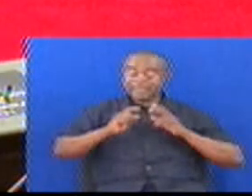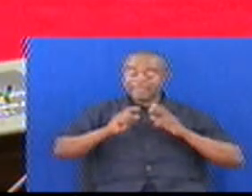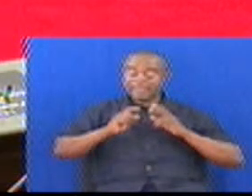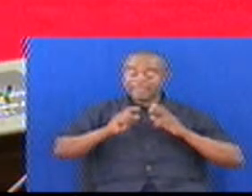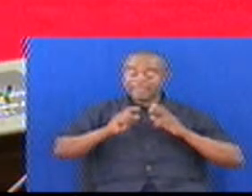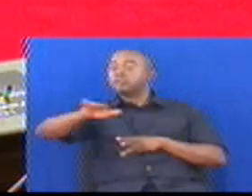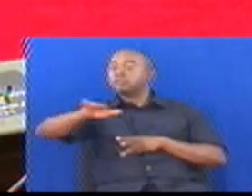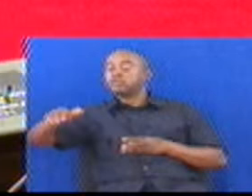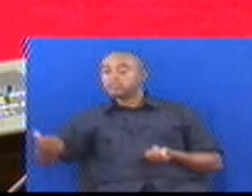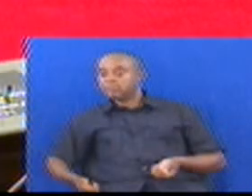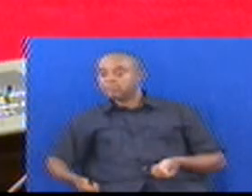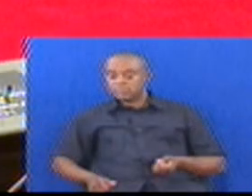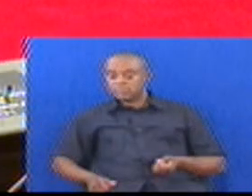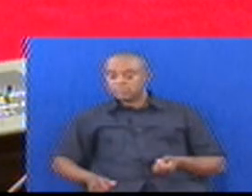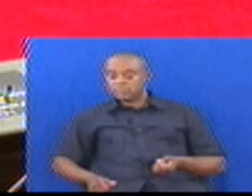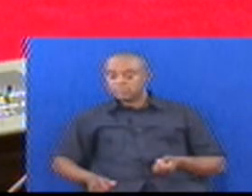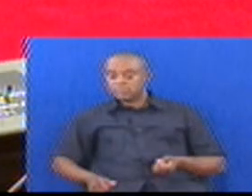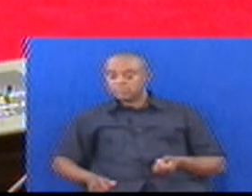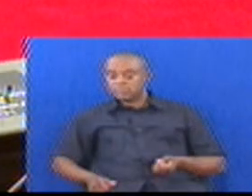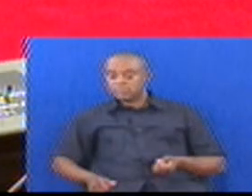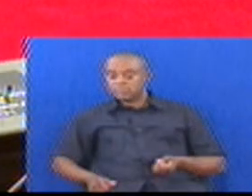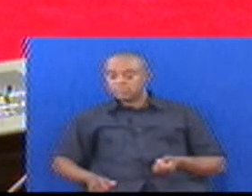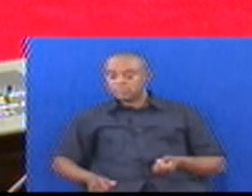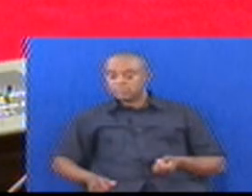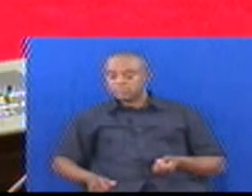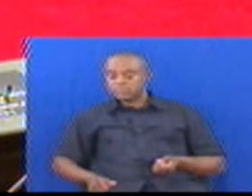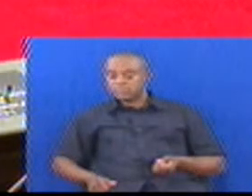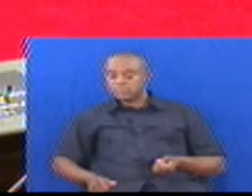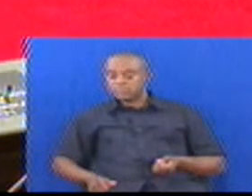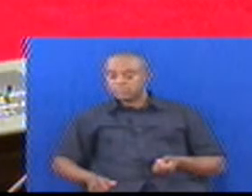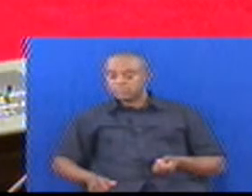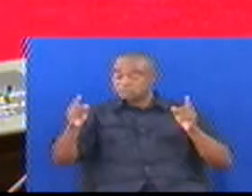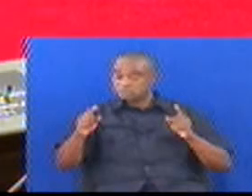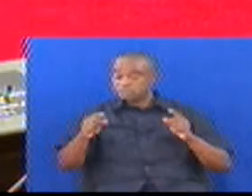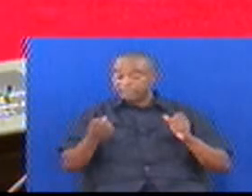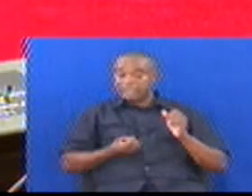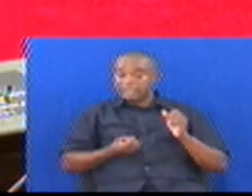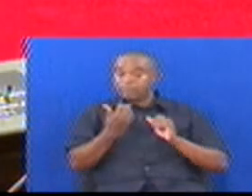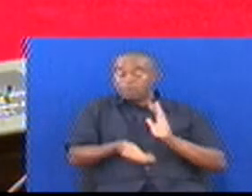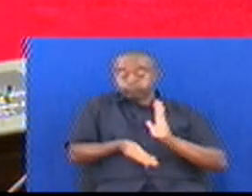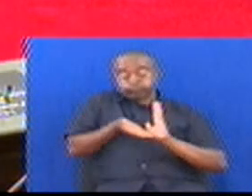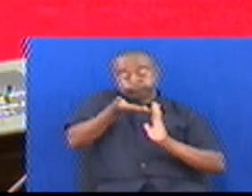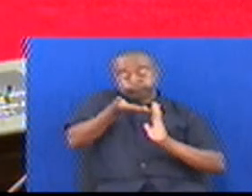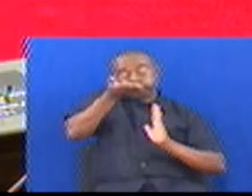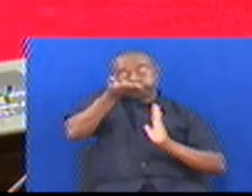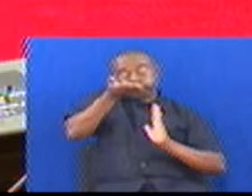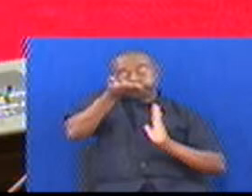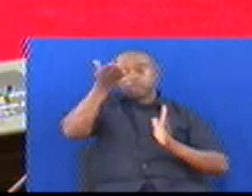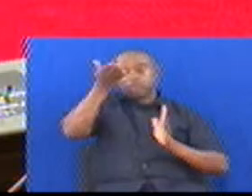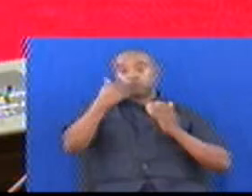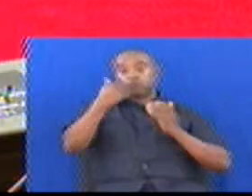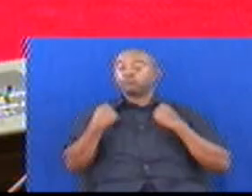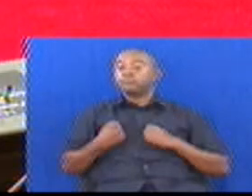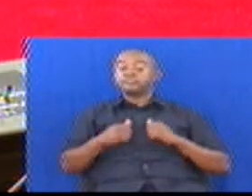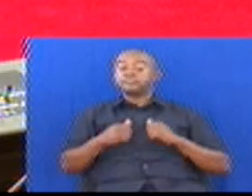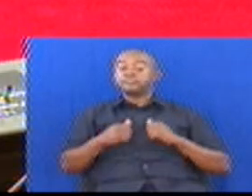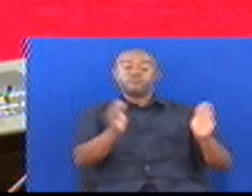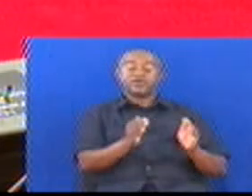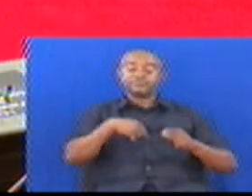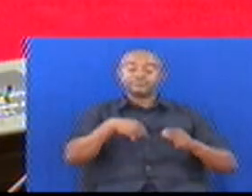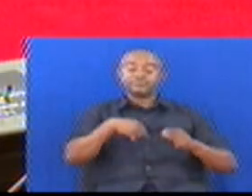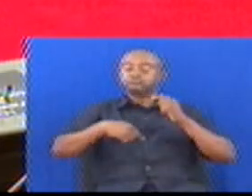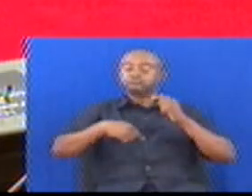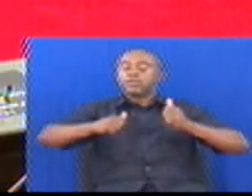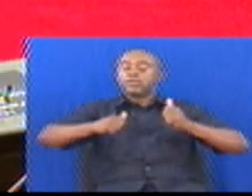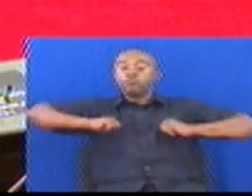kupandishwa hadhi maeneo ya hifadhi ya wanyamapori, misitu na nyuki, ili kuimarisha uhifadhi na kuendeleza utalii